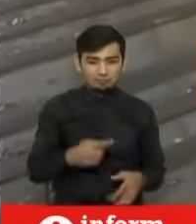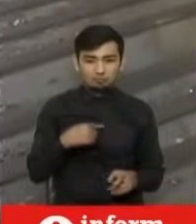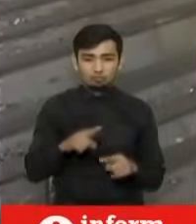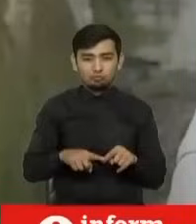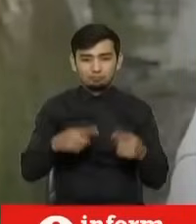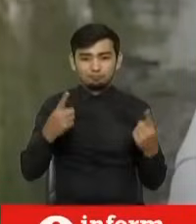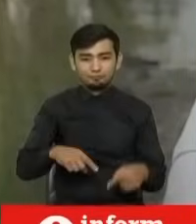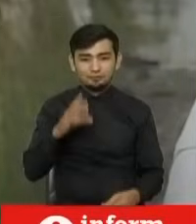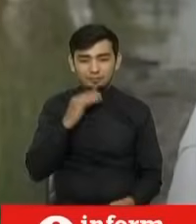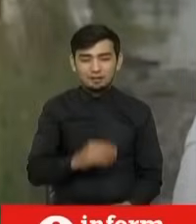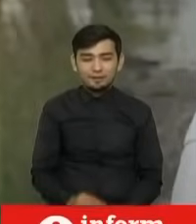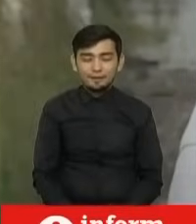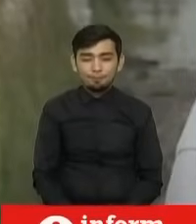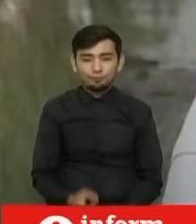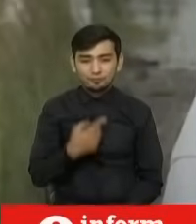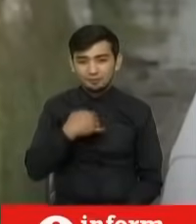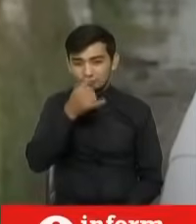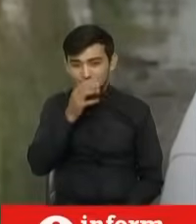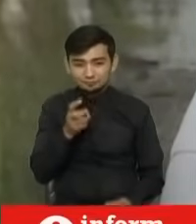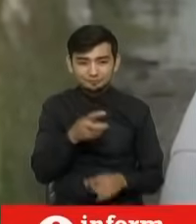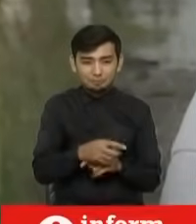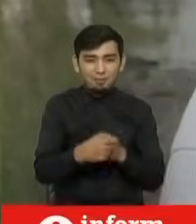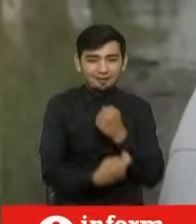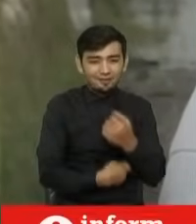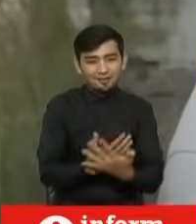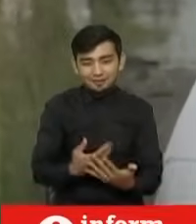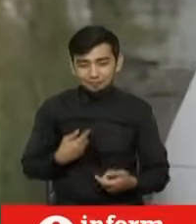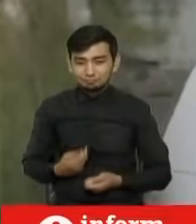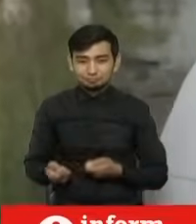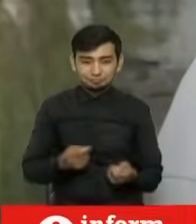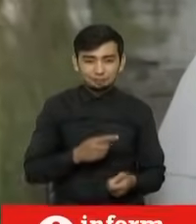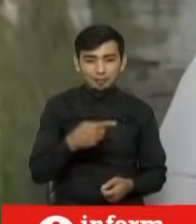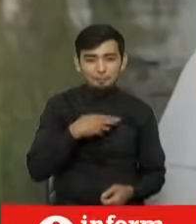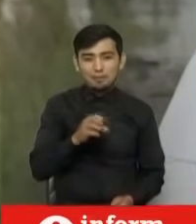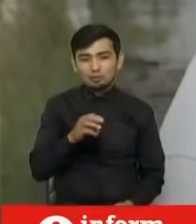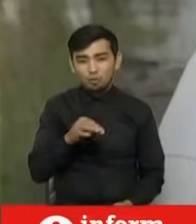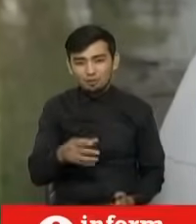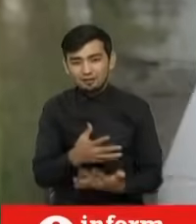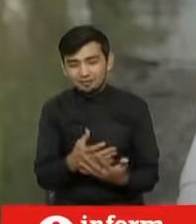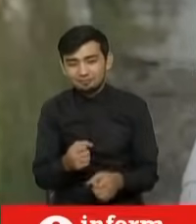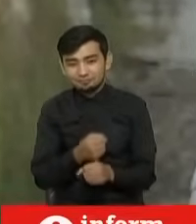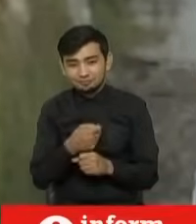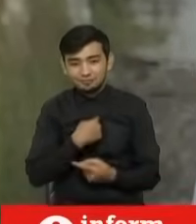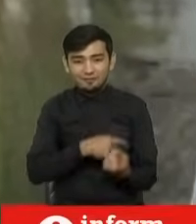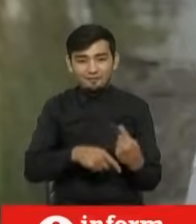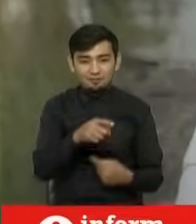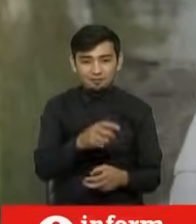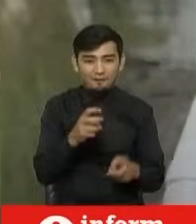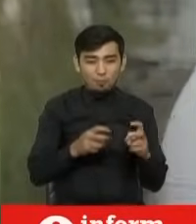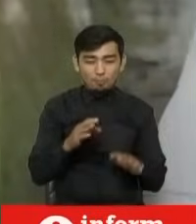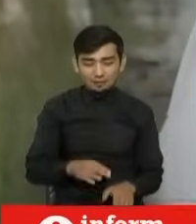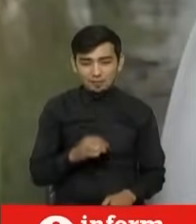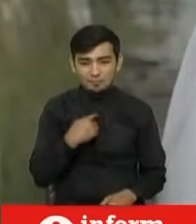разорения не можем сюда завозить материалы чтобы производить бетон и так далее То есть мы несём большие